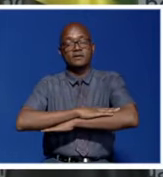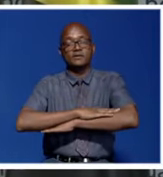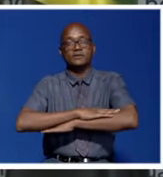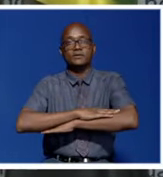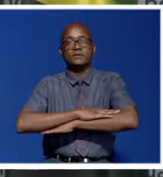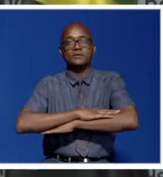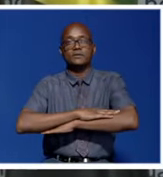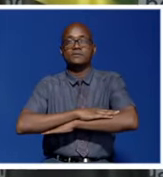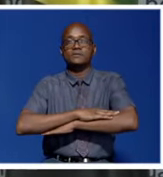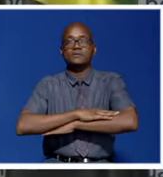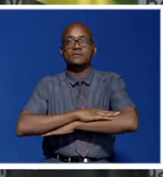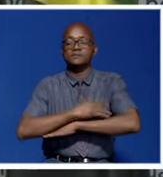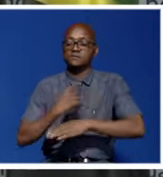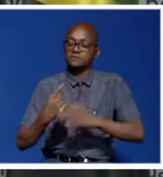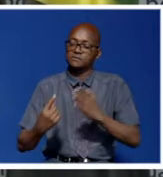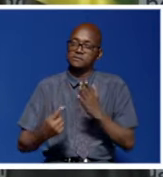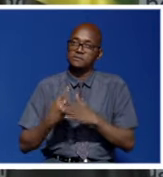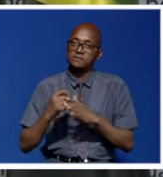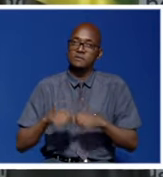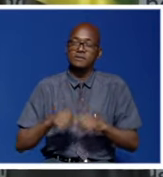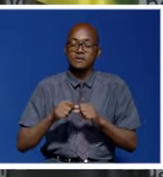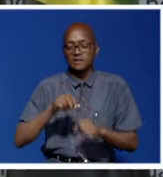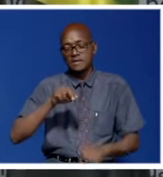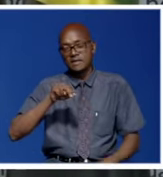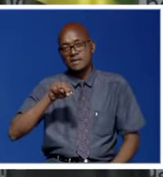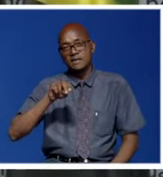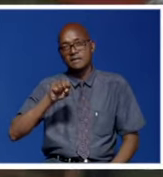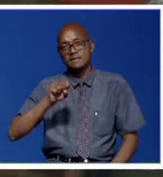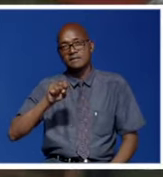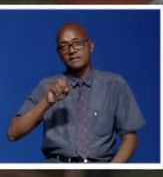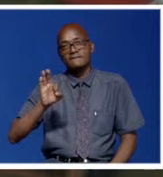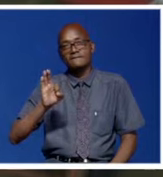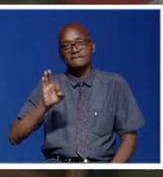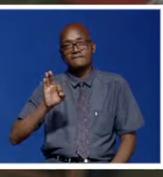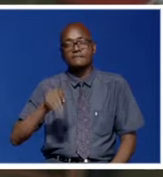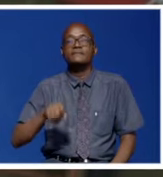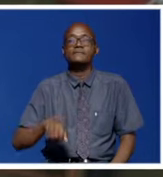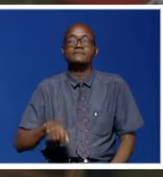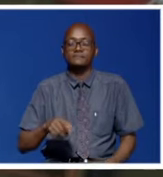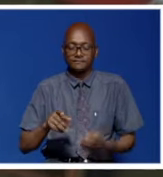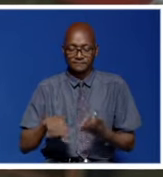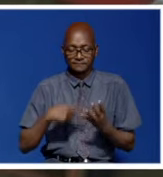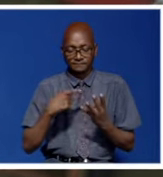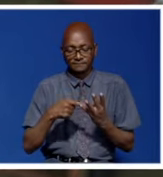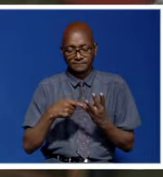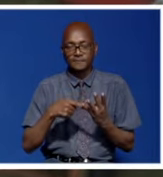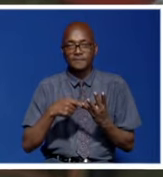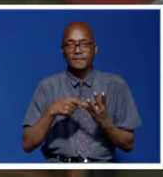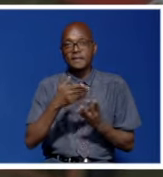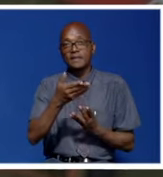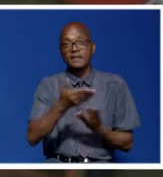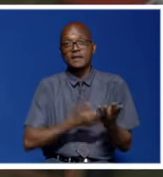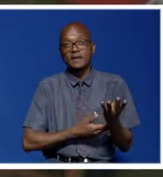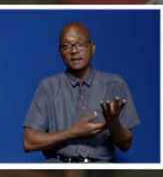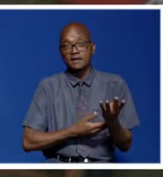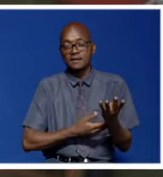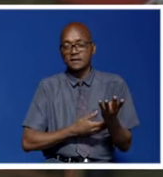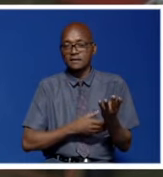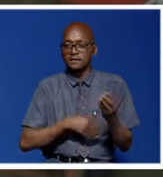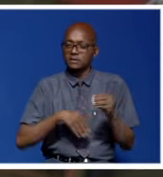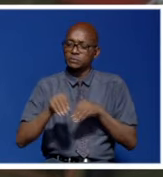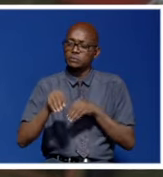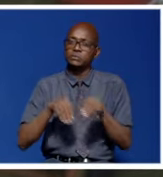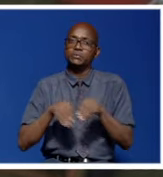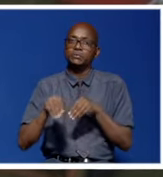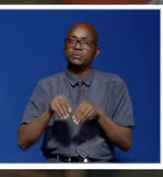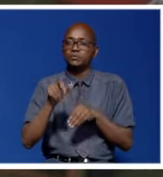kwenye mamlaka hiyo ya NSSF. Pia waligushi nyaraka za watu ambao tayari